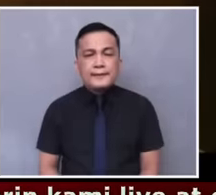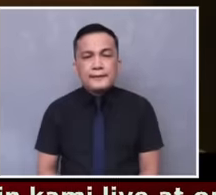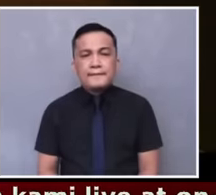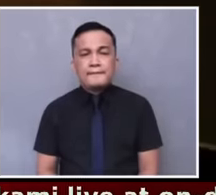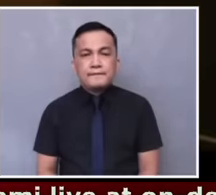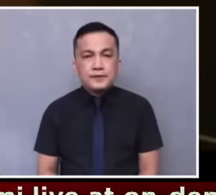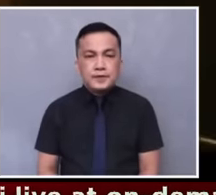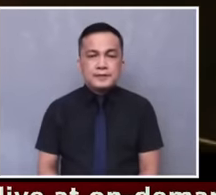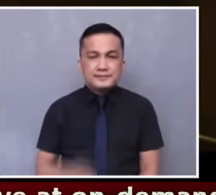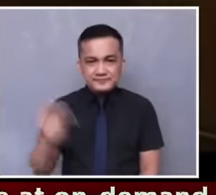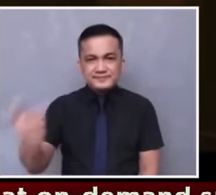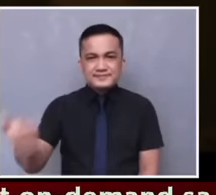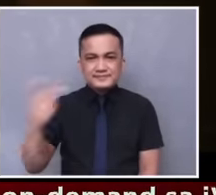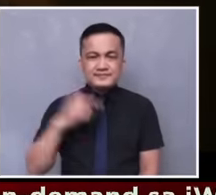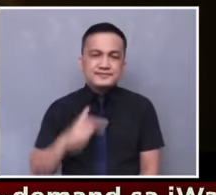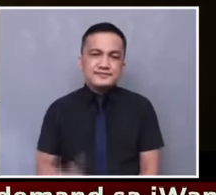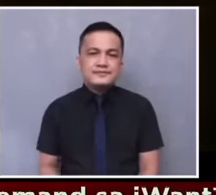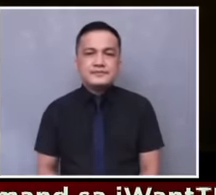Mario Dumawal, ABS-CBN News.